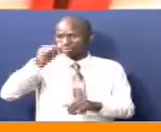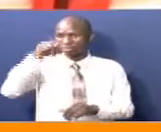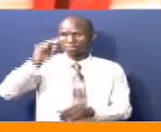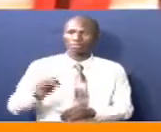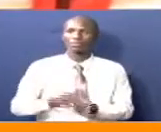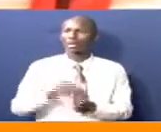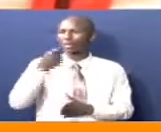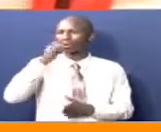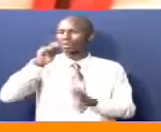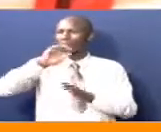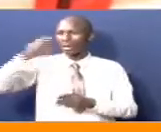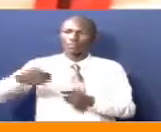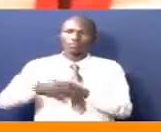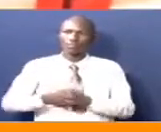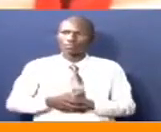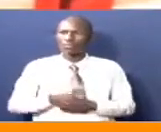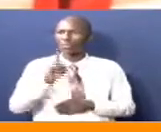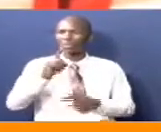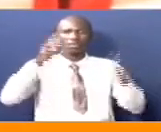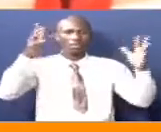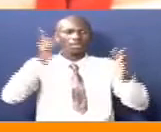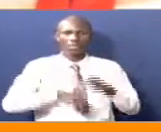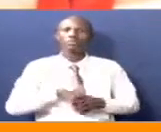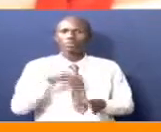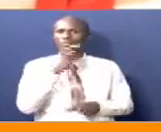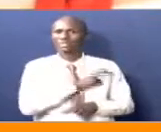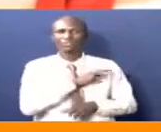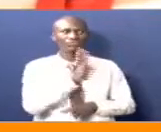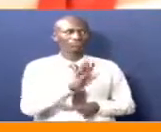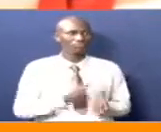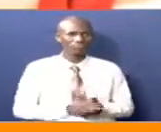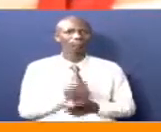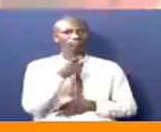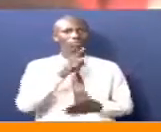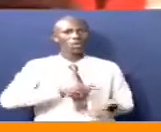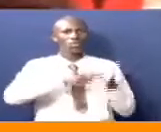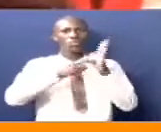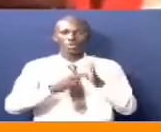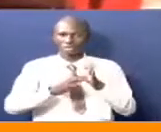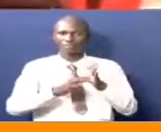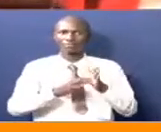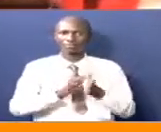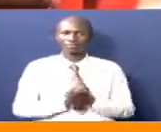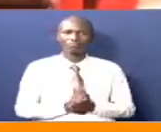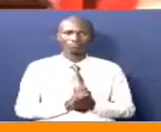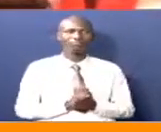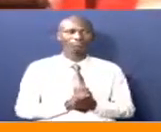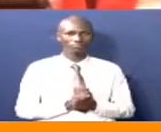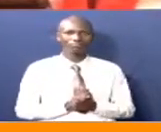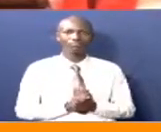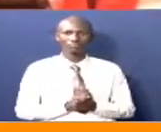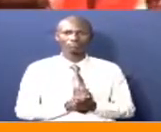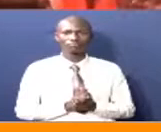County is one of the largest beneficiaries of this project and it is very,